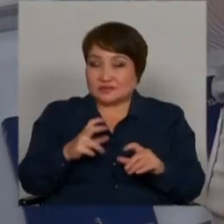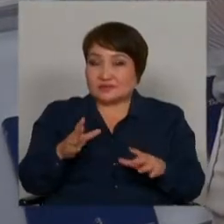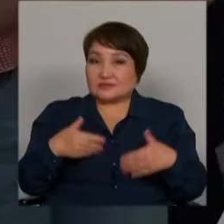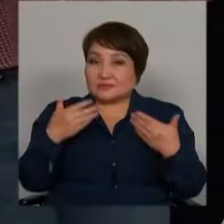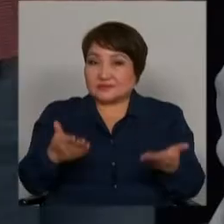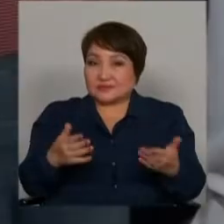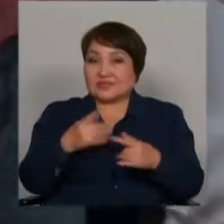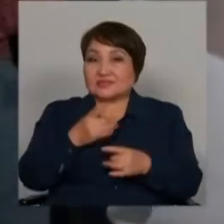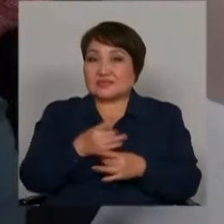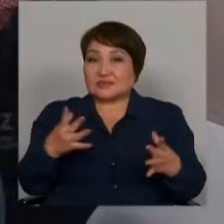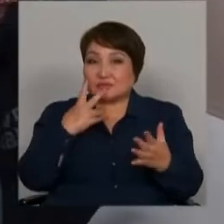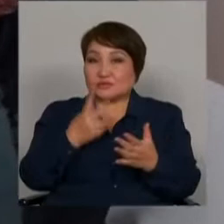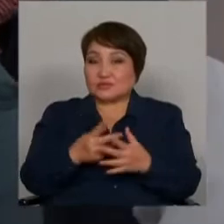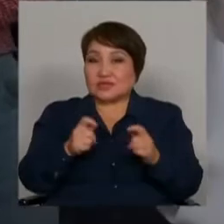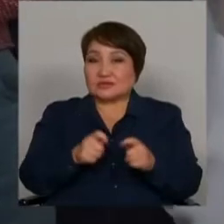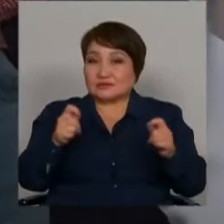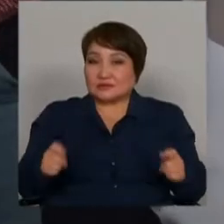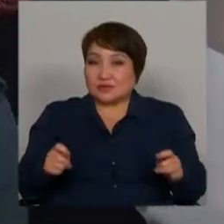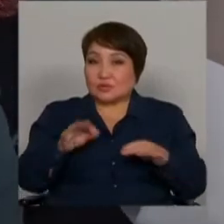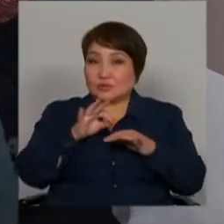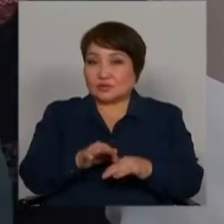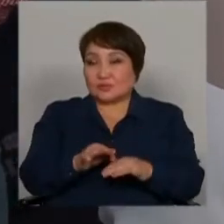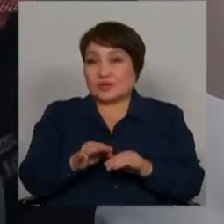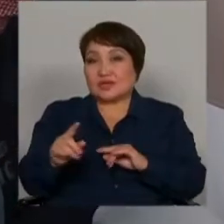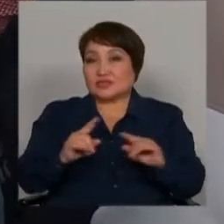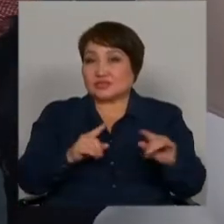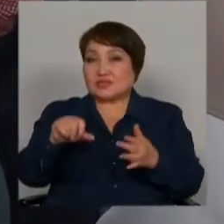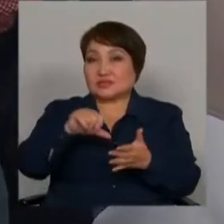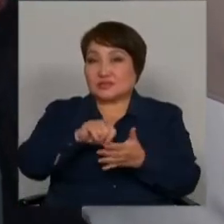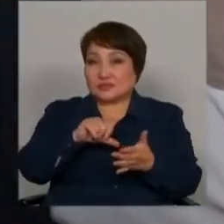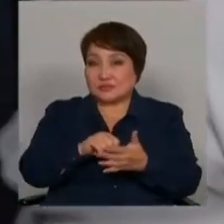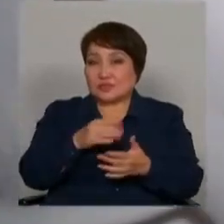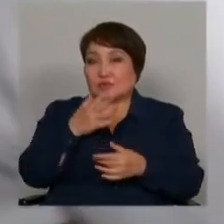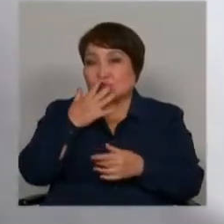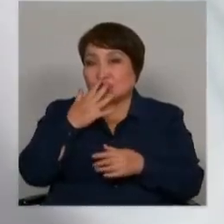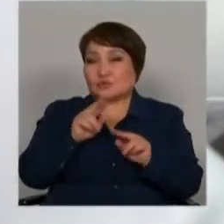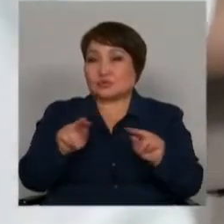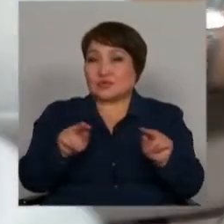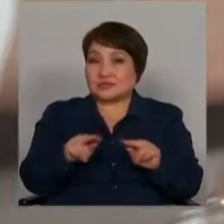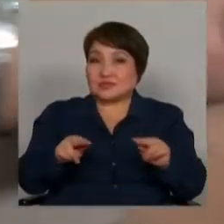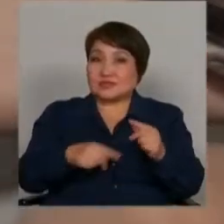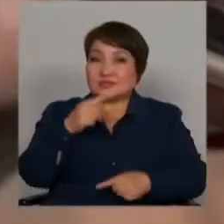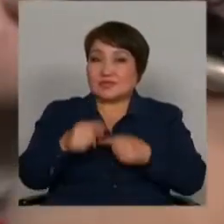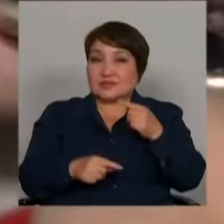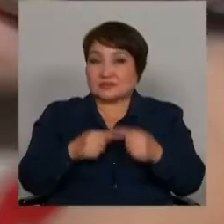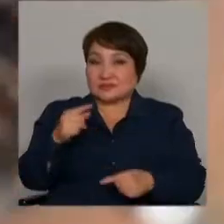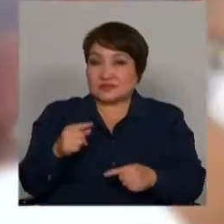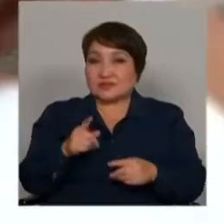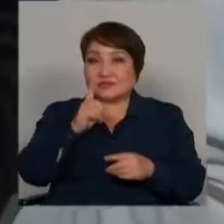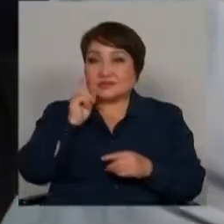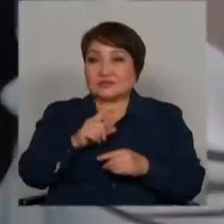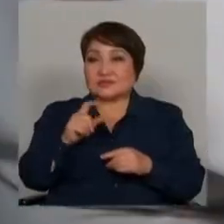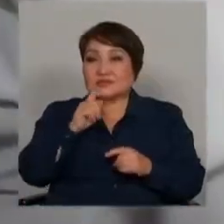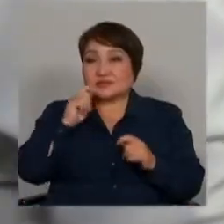Салтанатты түрде тұсаукесер рәсімі өтіп, жиынға қатысқан ұлт ұстазының немересі Айман Байсалова қасына жастарды жиып, сый тартуын